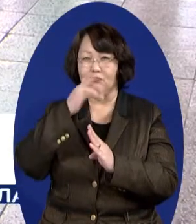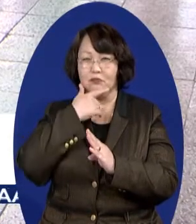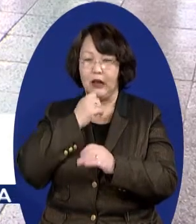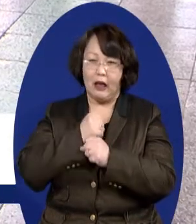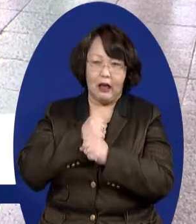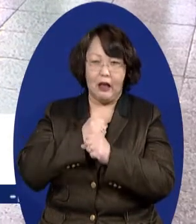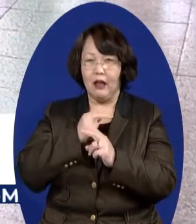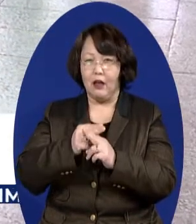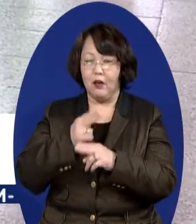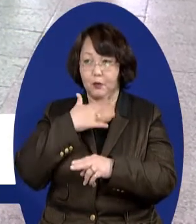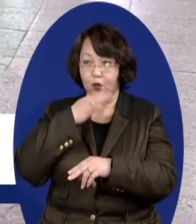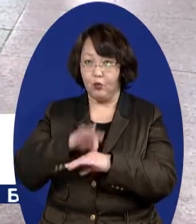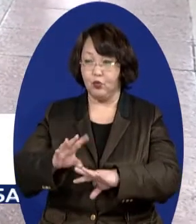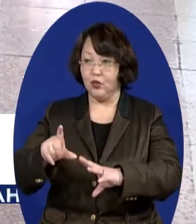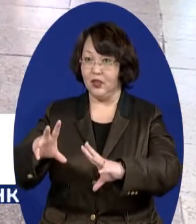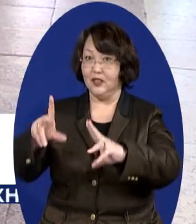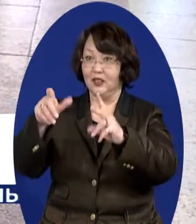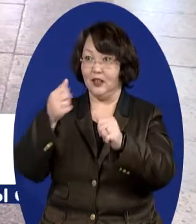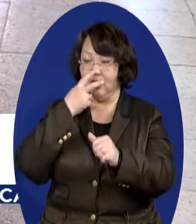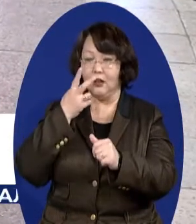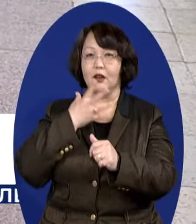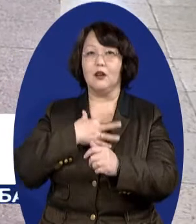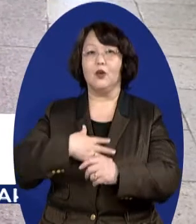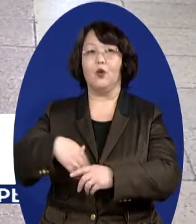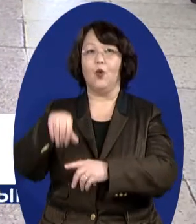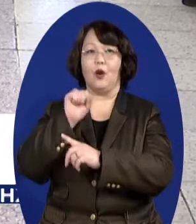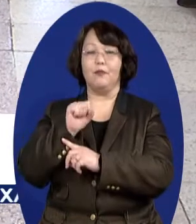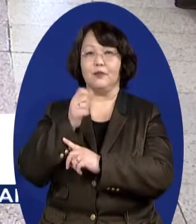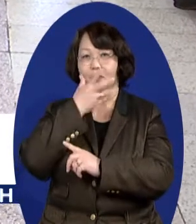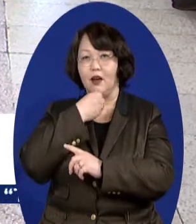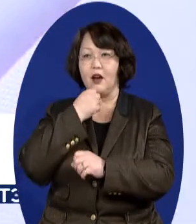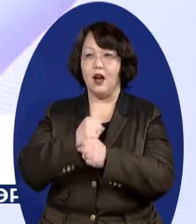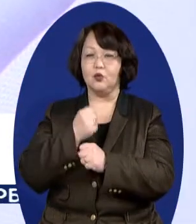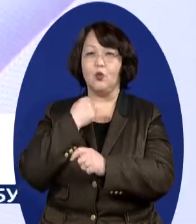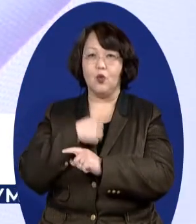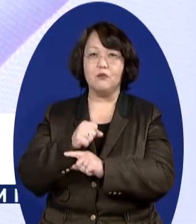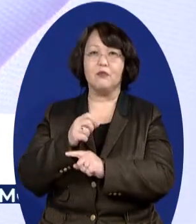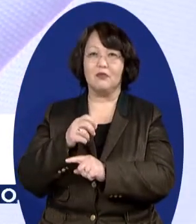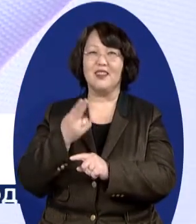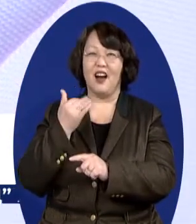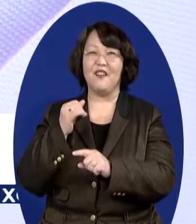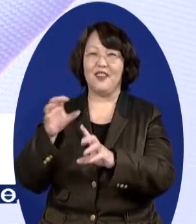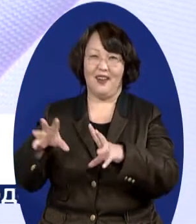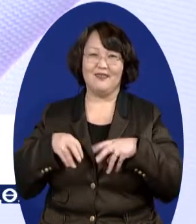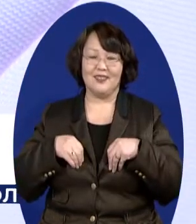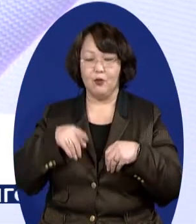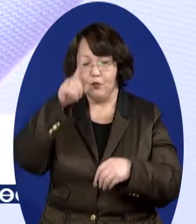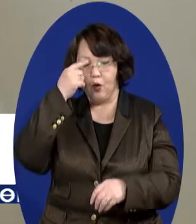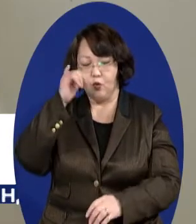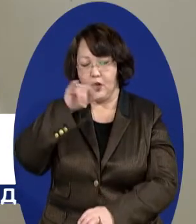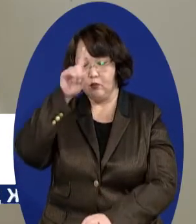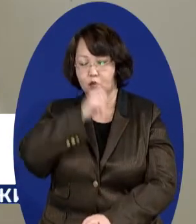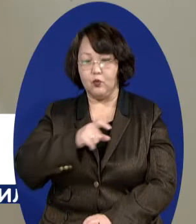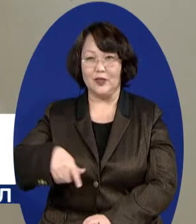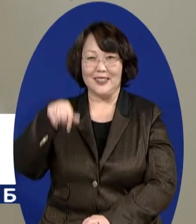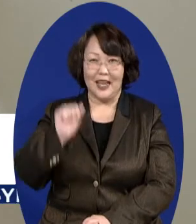ч эдгэрч байгаа өвчтөнөө харах бүрт яг л жигүр ургасан мэт урам зориг ажилласаа авдаг байна. Өнөөдөр Монголын эмч нарын өмнө цалин,